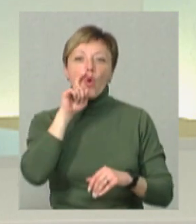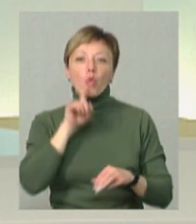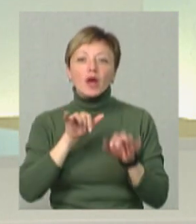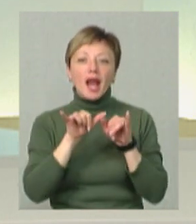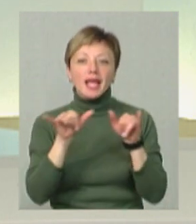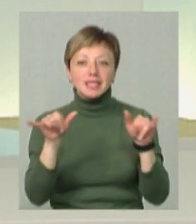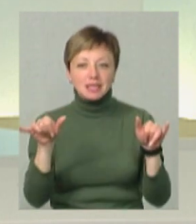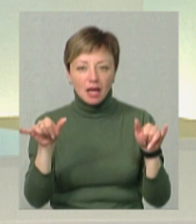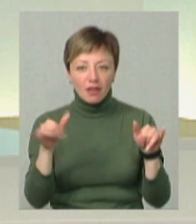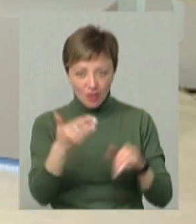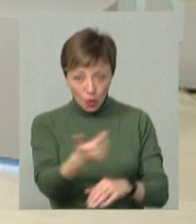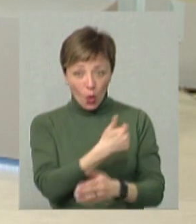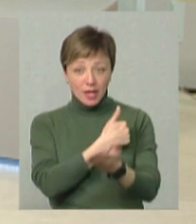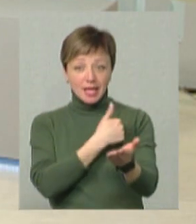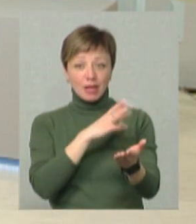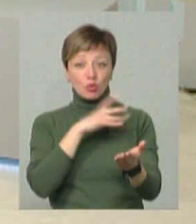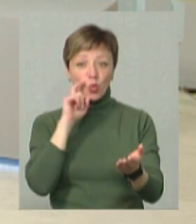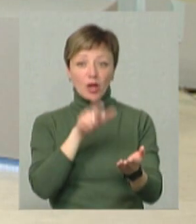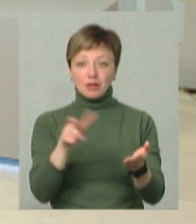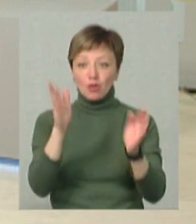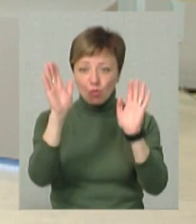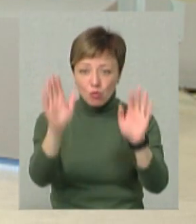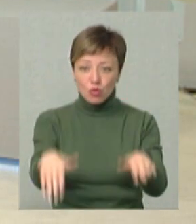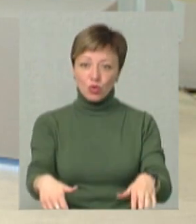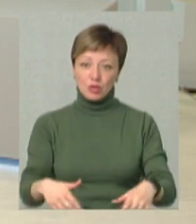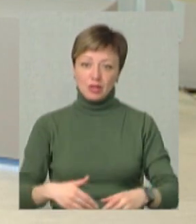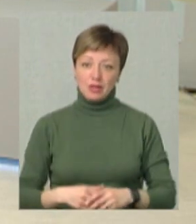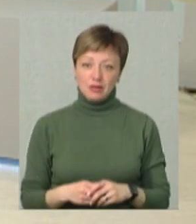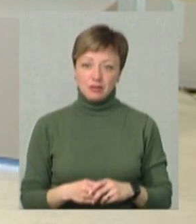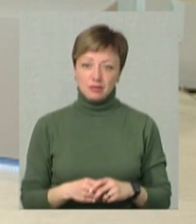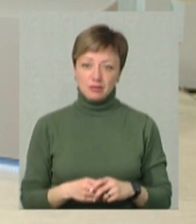українізацію. От ви ж хотіли бути українцями, будьте ними.